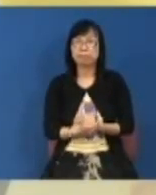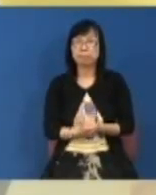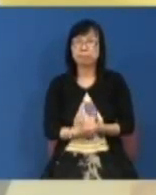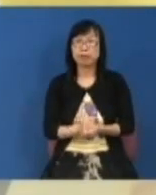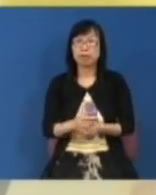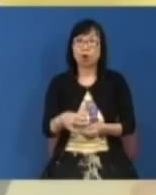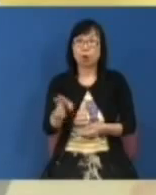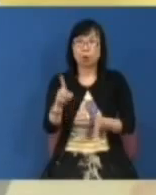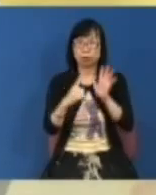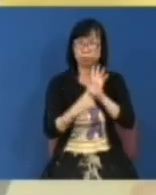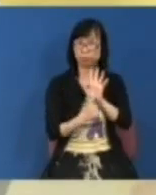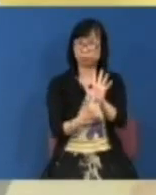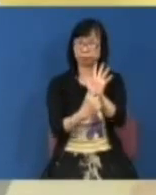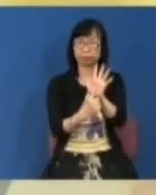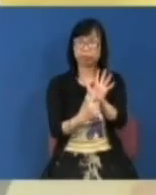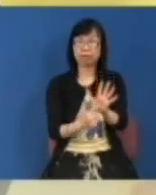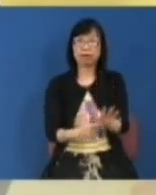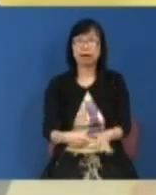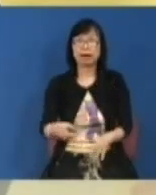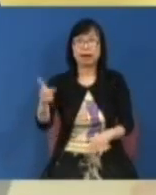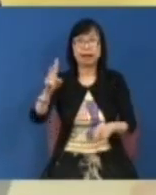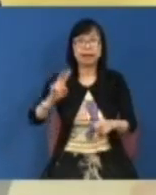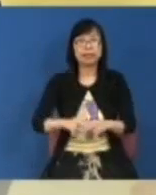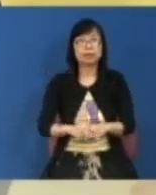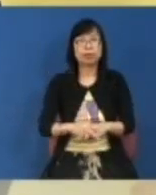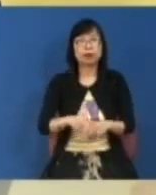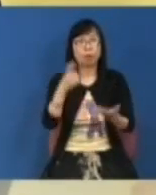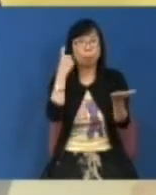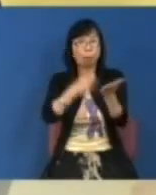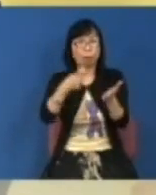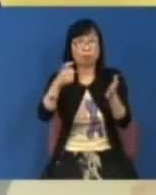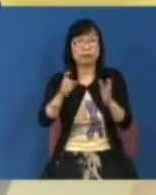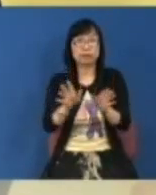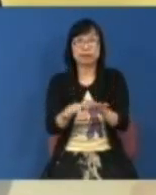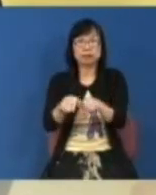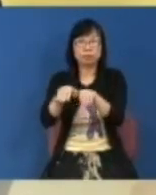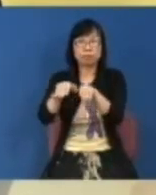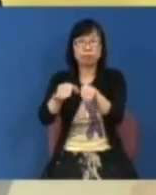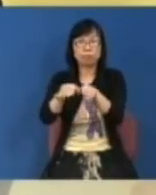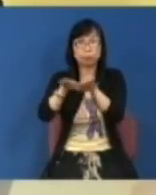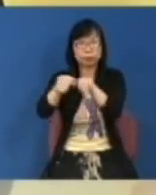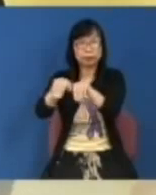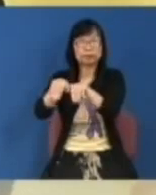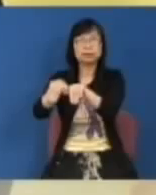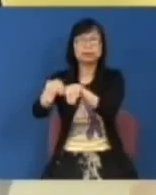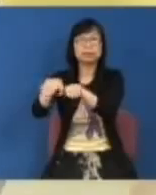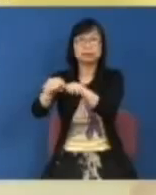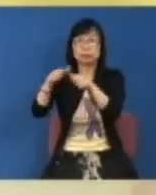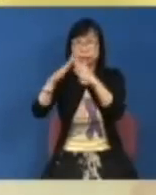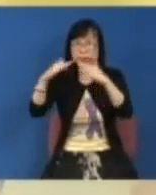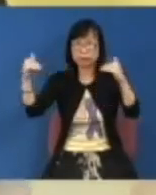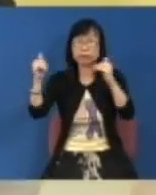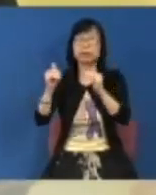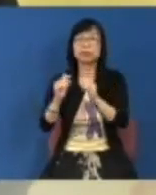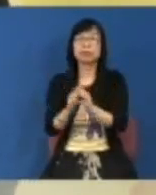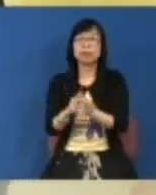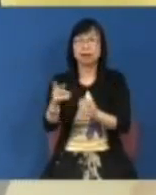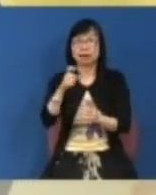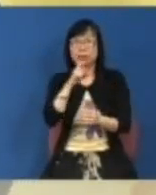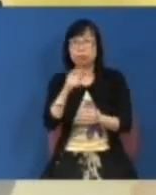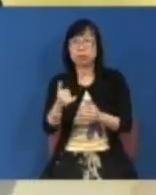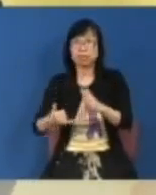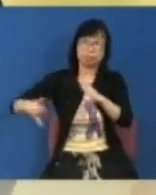舉個例子、有一次在會展派一副水晶麻將，大家不顧一切即係擁開其他人走上去，這個